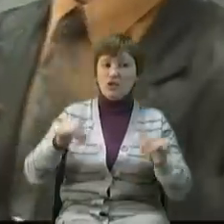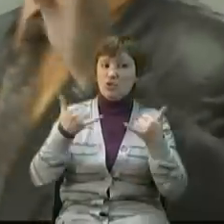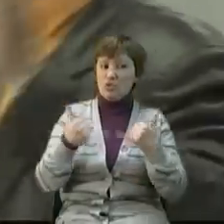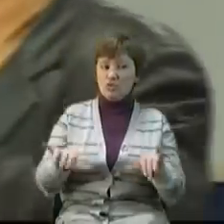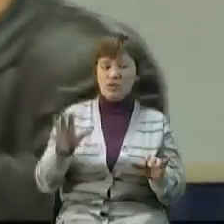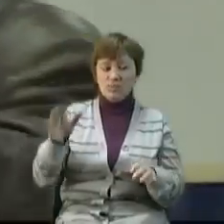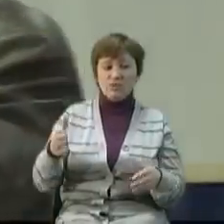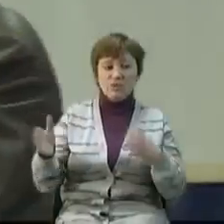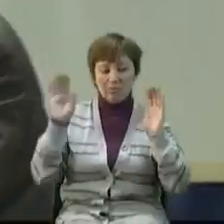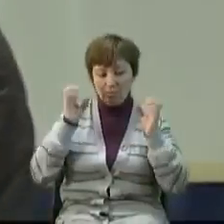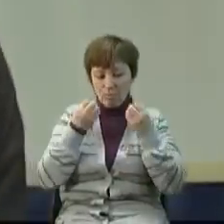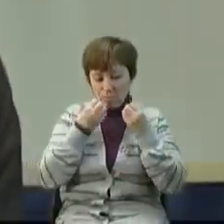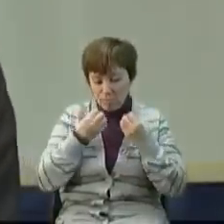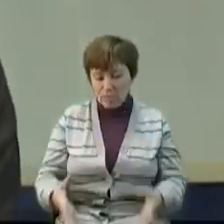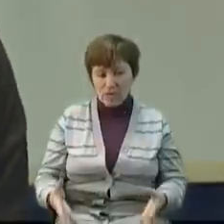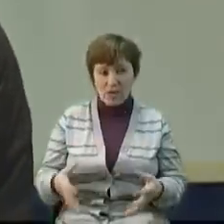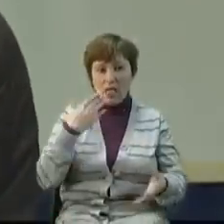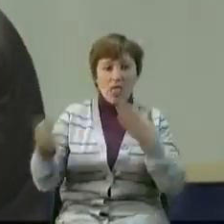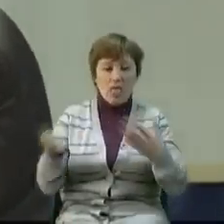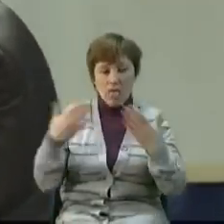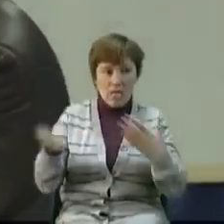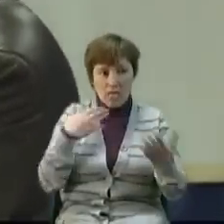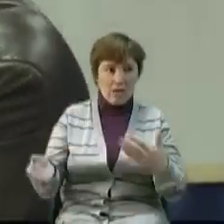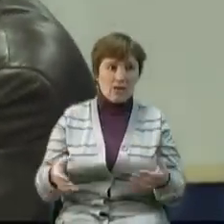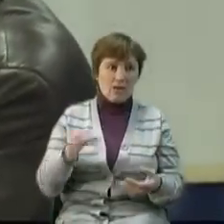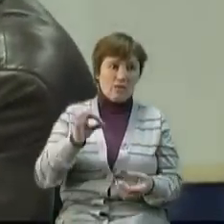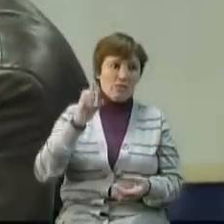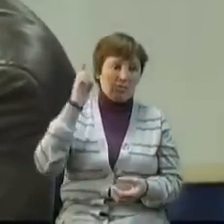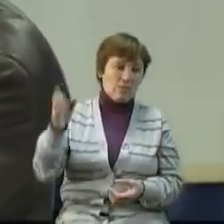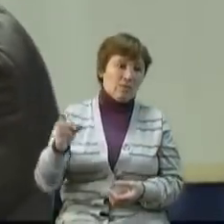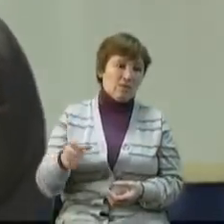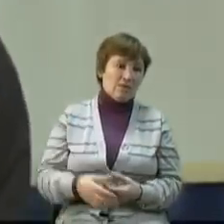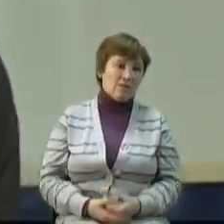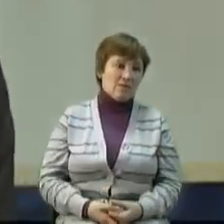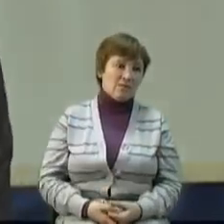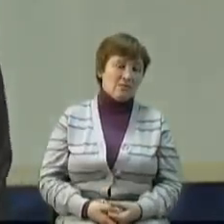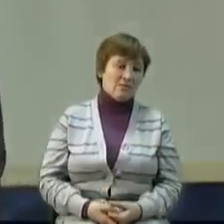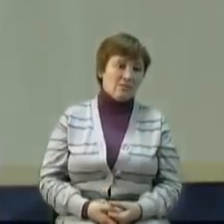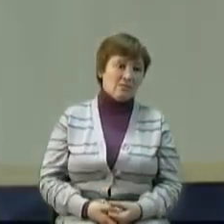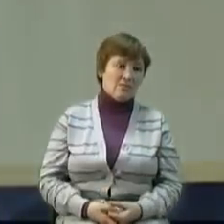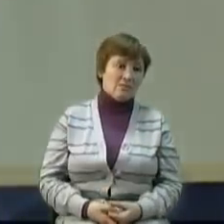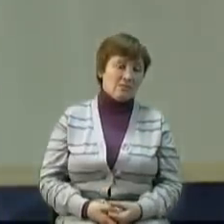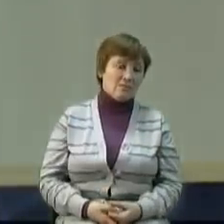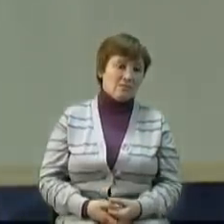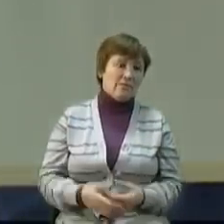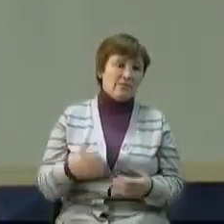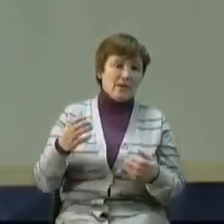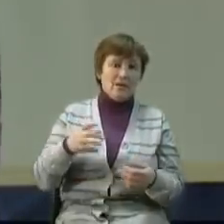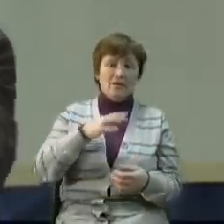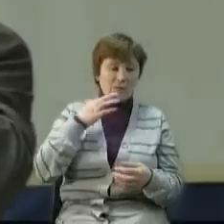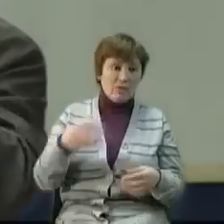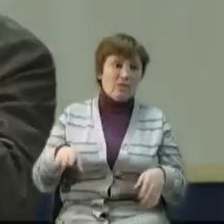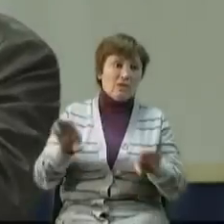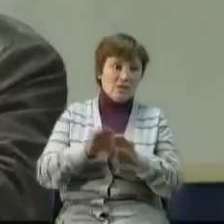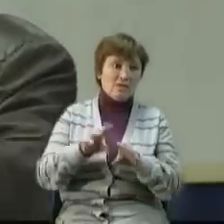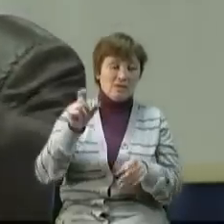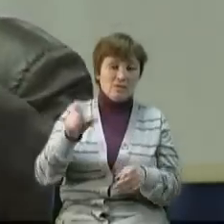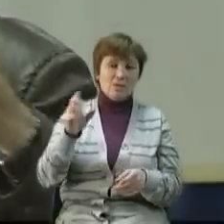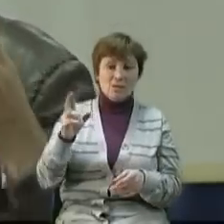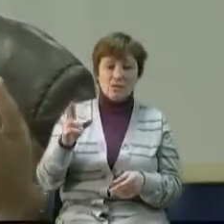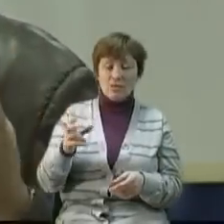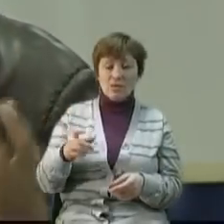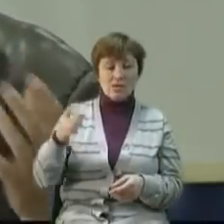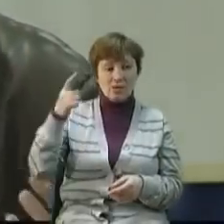разговоры, извините, болтовня о Боге и о духовной жизни. И таковых людей мы знаем, которые не проходят это испытание, и потом всю